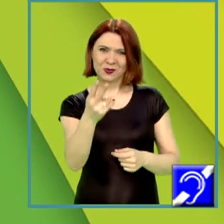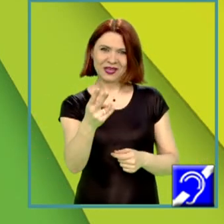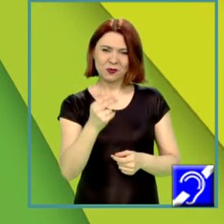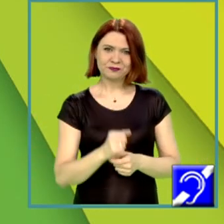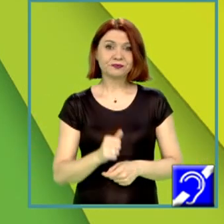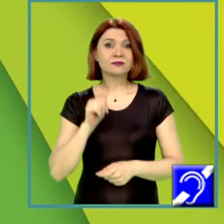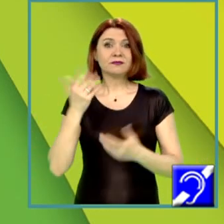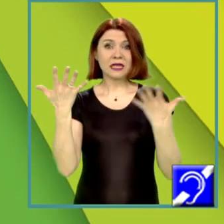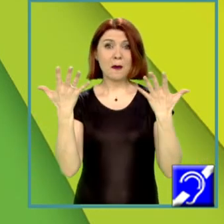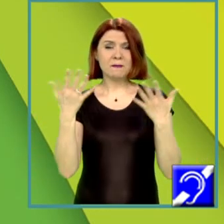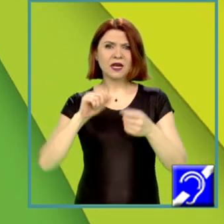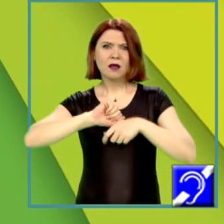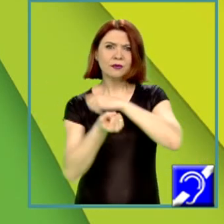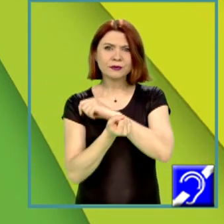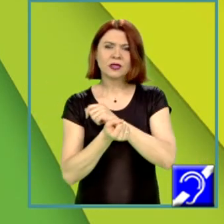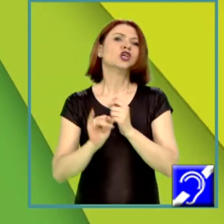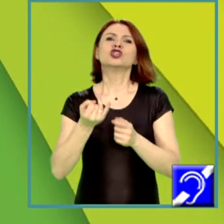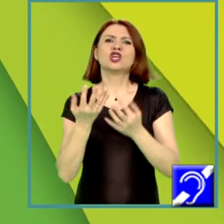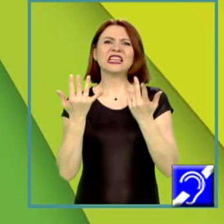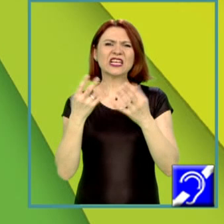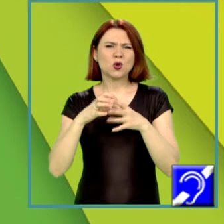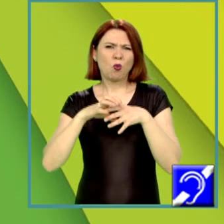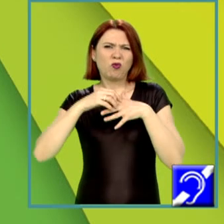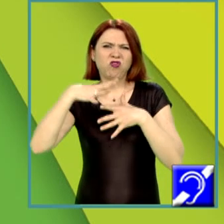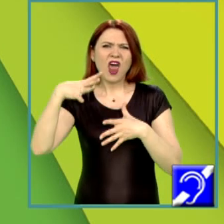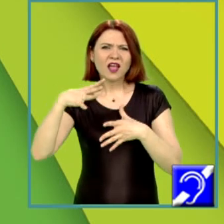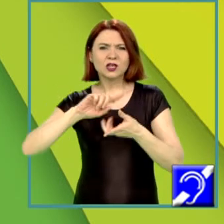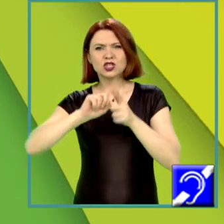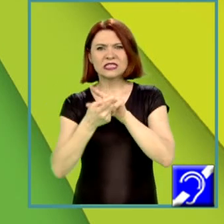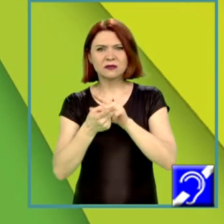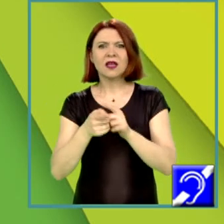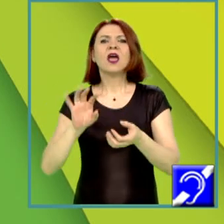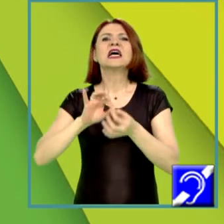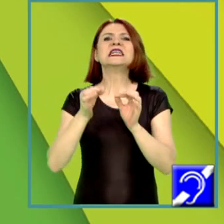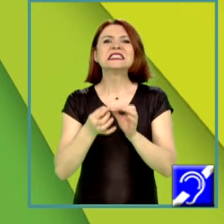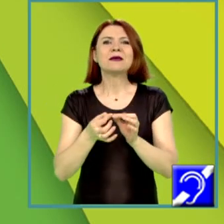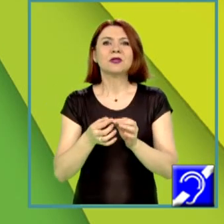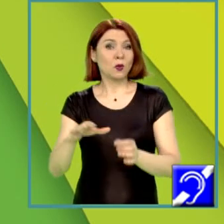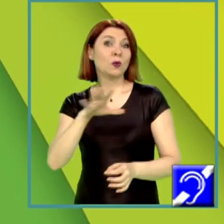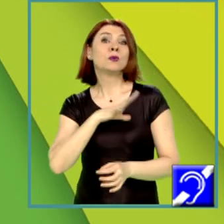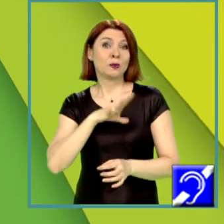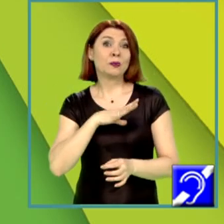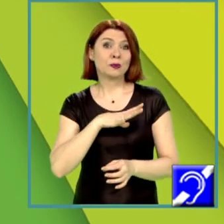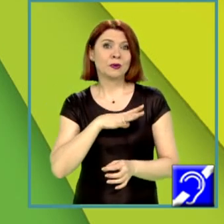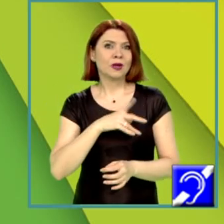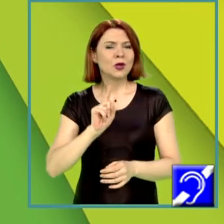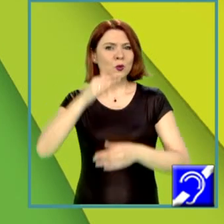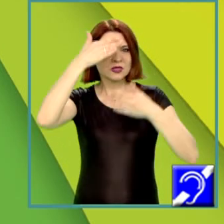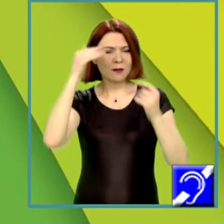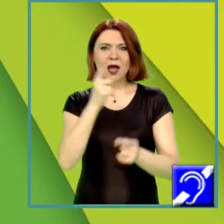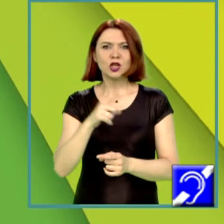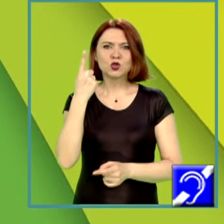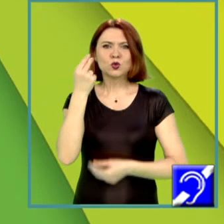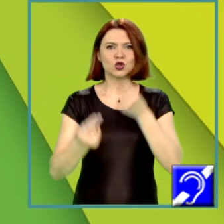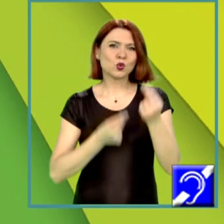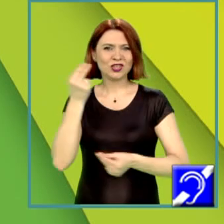mâinile scrântit a și degetele umflate și întoarse constituiau însă riscul de care nu scăpa nici